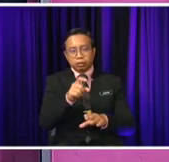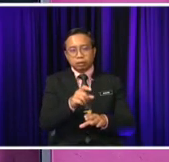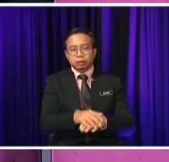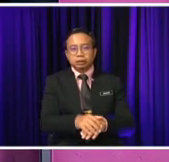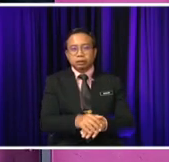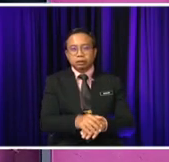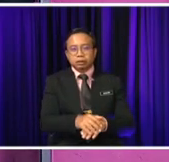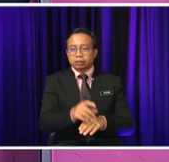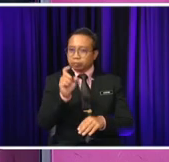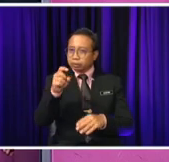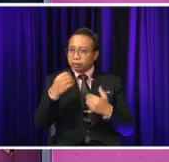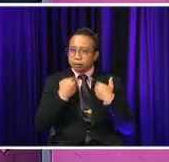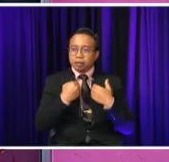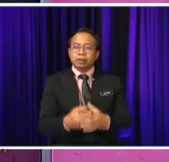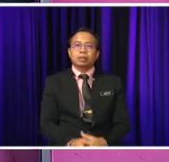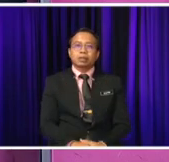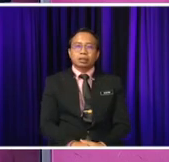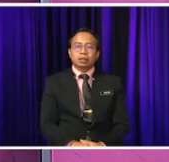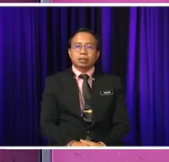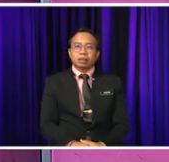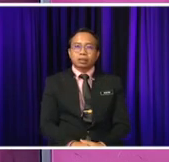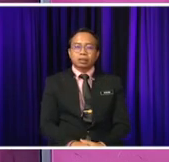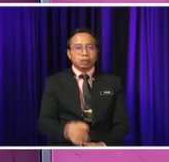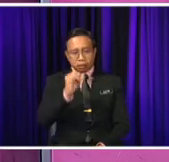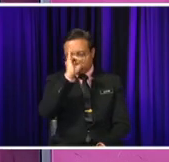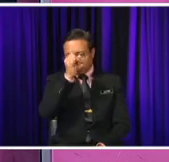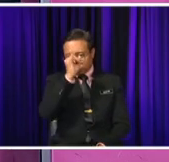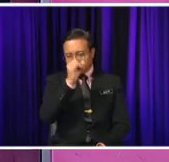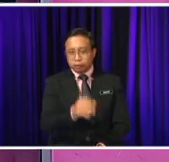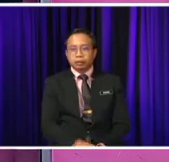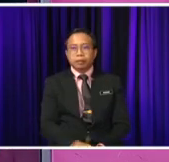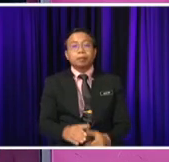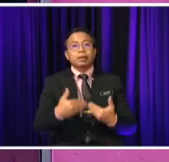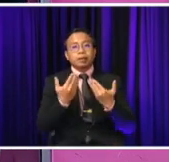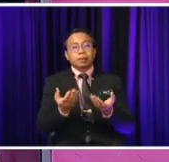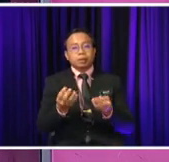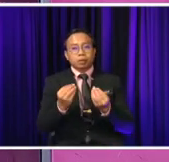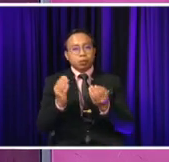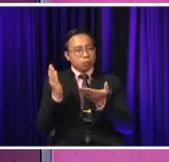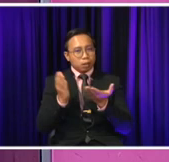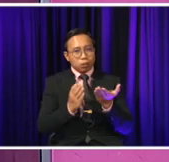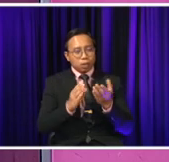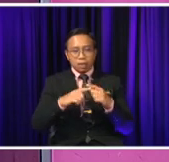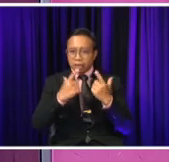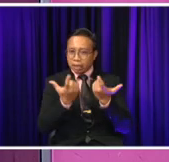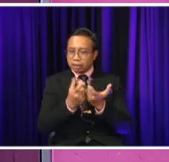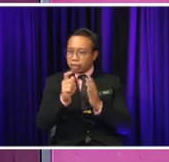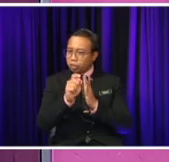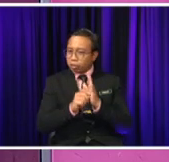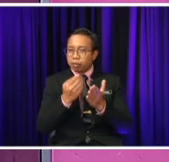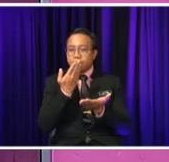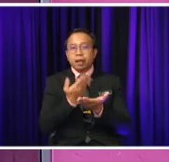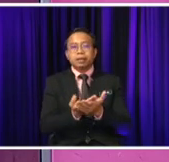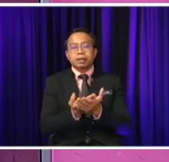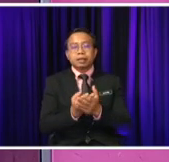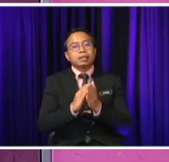Yes perlu ada integrity dan itu karena penuh inovatif kalau kita inovatif macam mana nak bawa keladi jadi kelas yang terbaik macam mana dapatkan